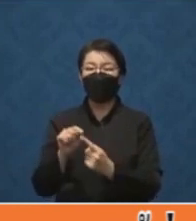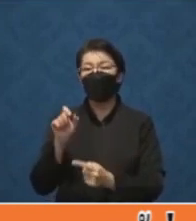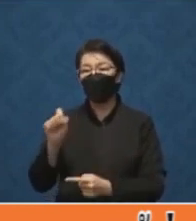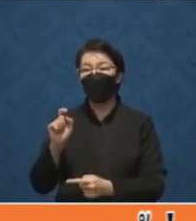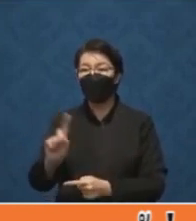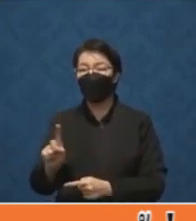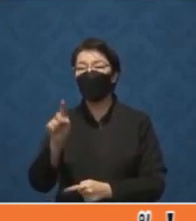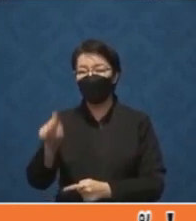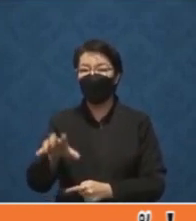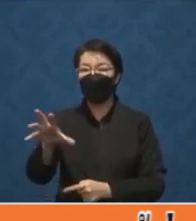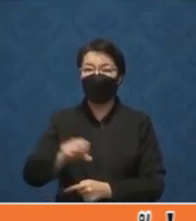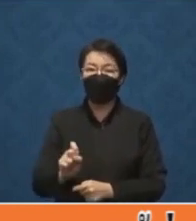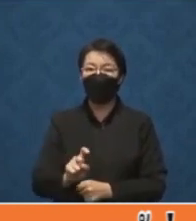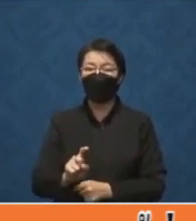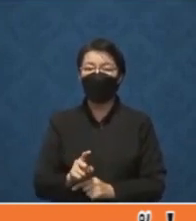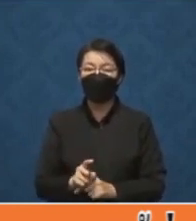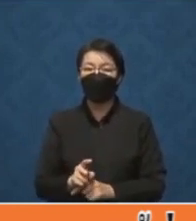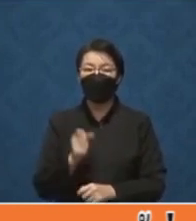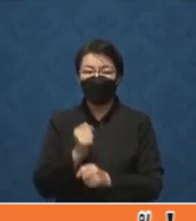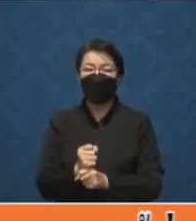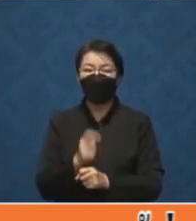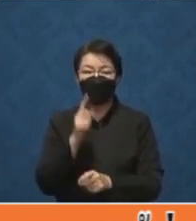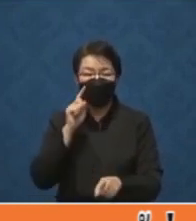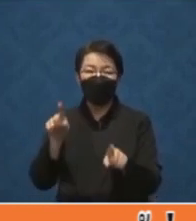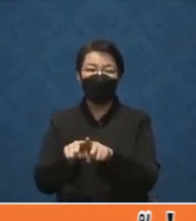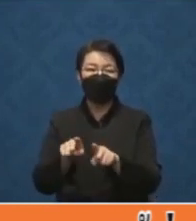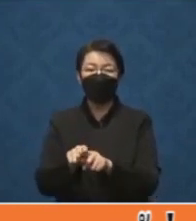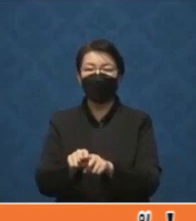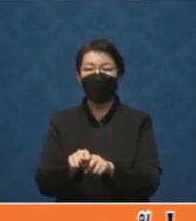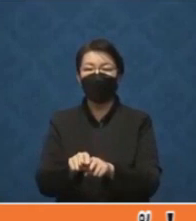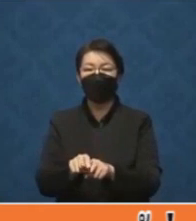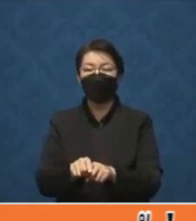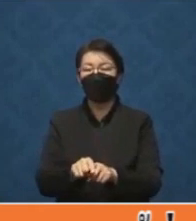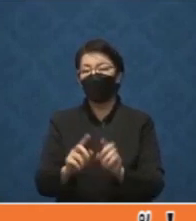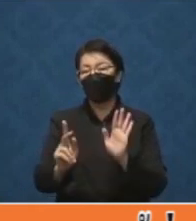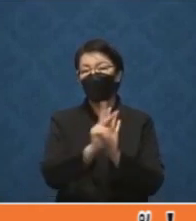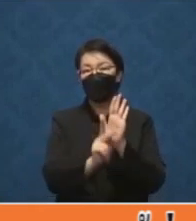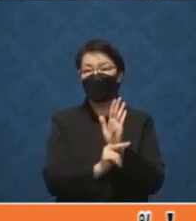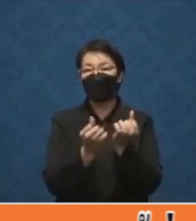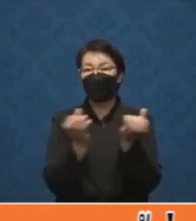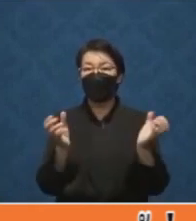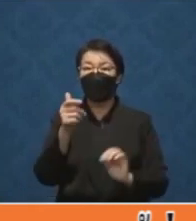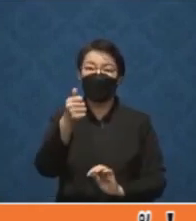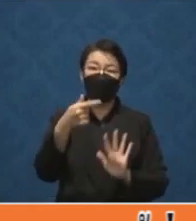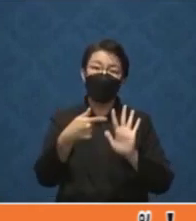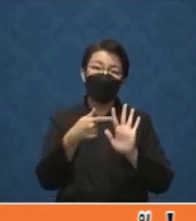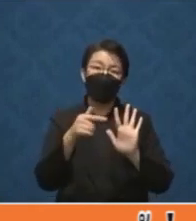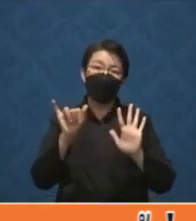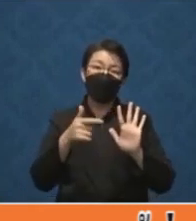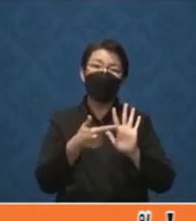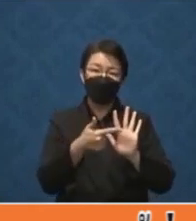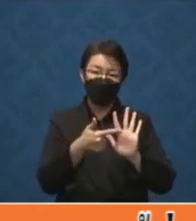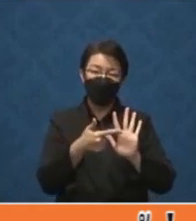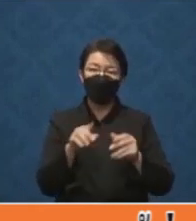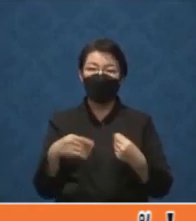สถานการณ์ฉุกเฉินนั้นคือจะต้องดำเนินกระบวนการเช่นเดียวกันกับในประมวลกฎหมายวิธีพิจารณาความอาญา